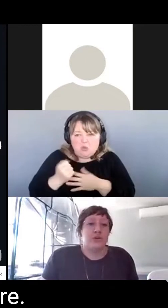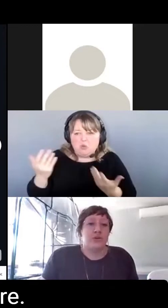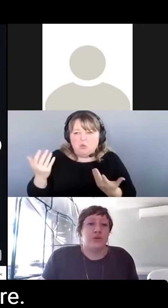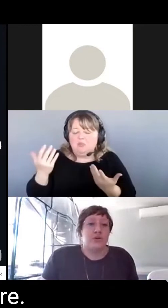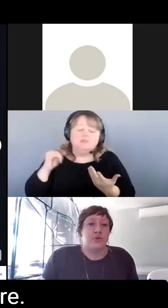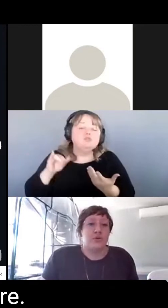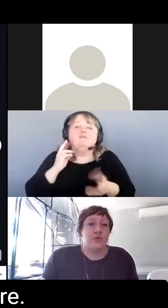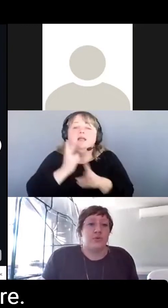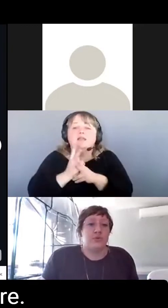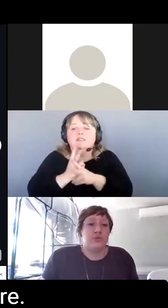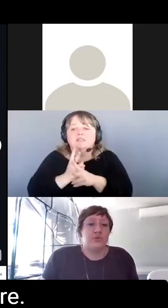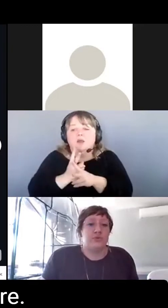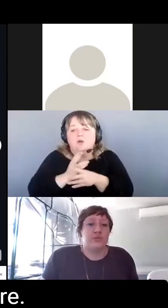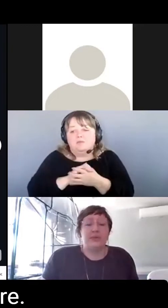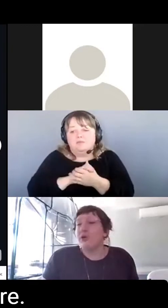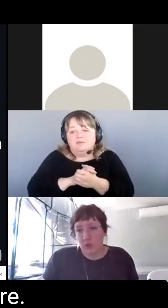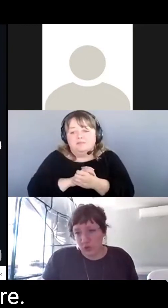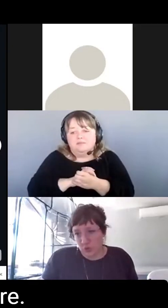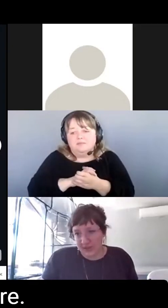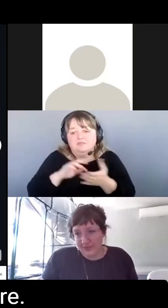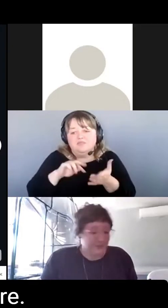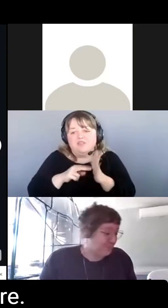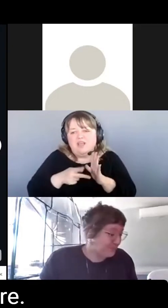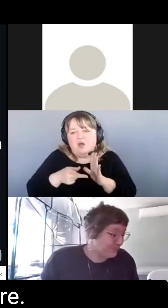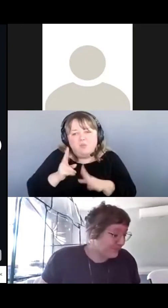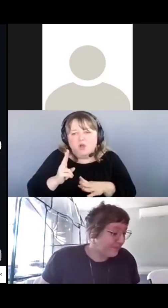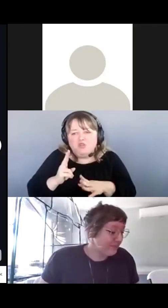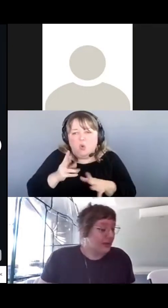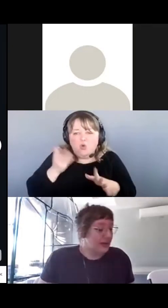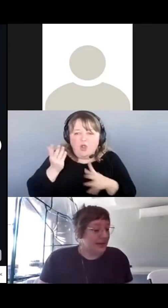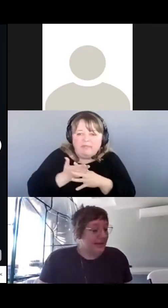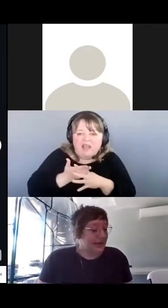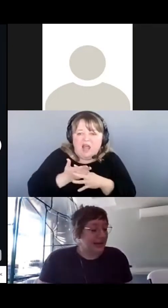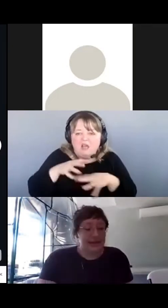donc, on ne tripote pas trop la terre.